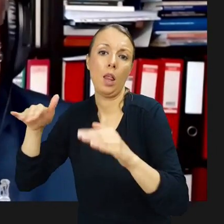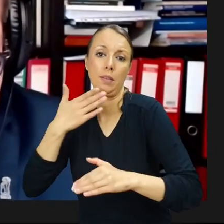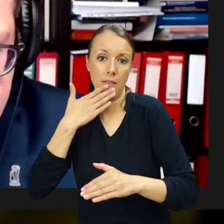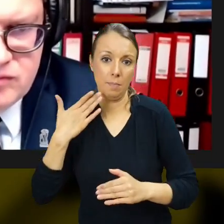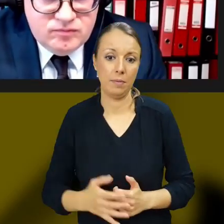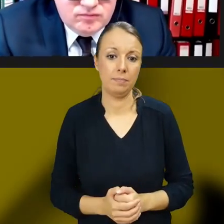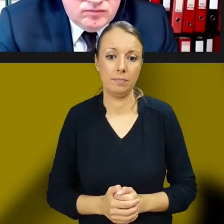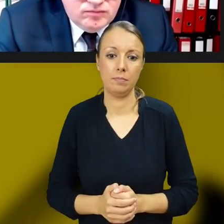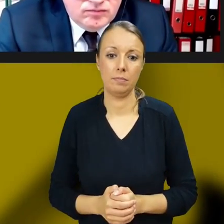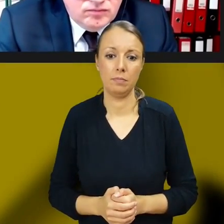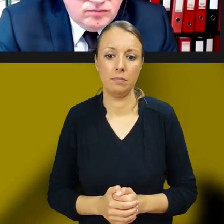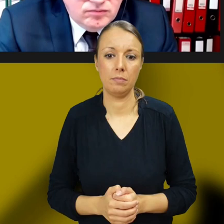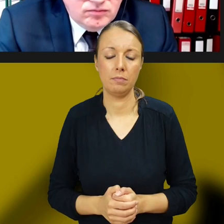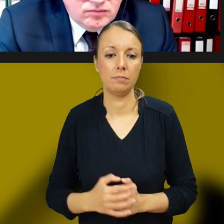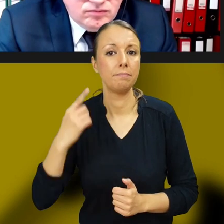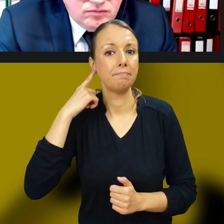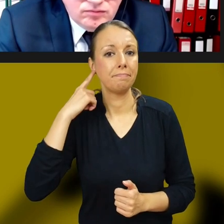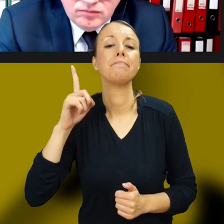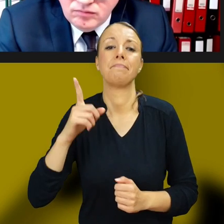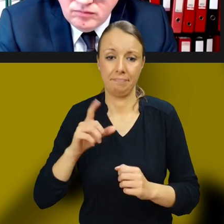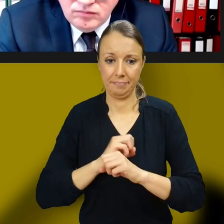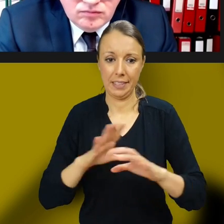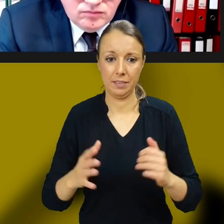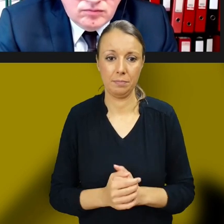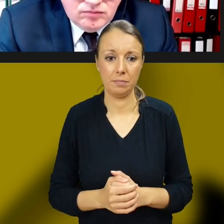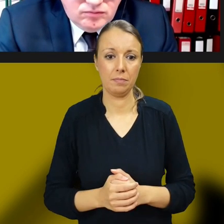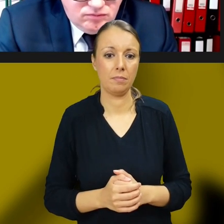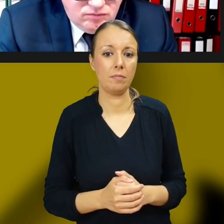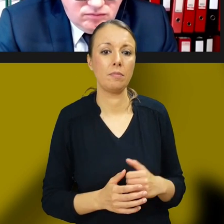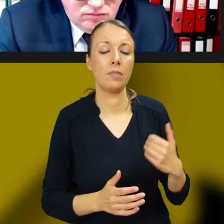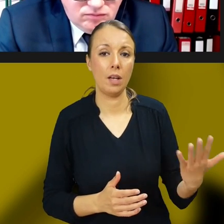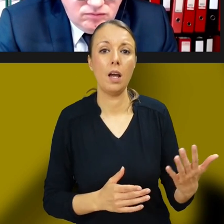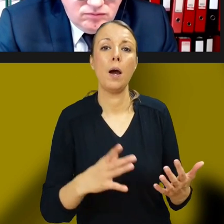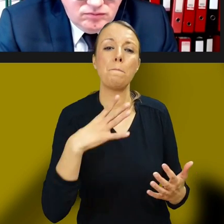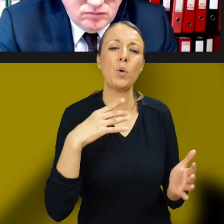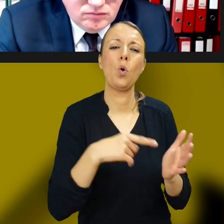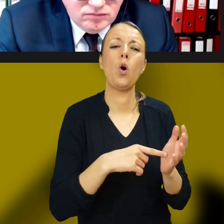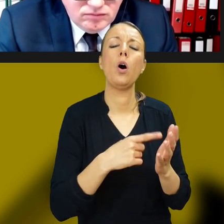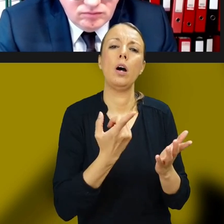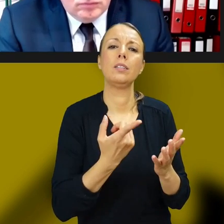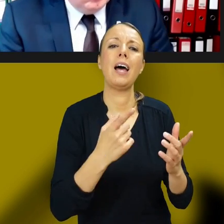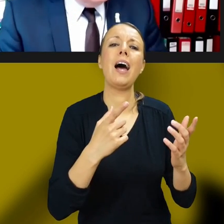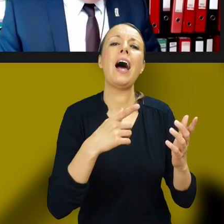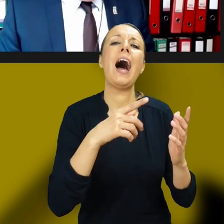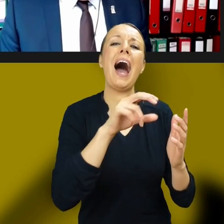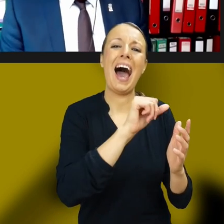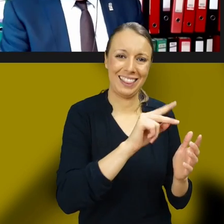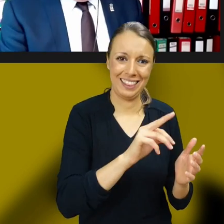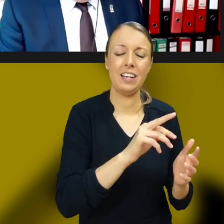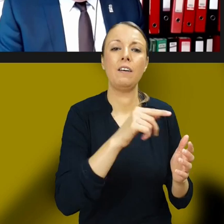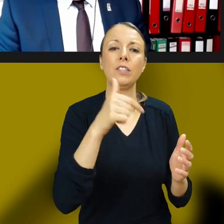Jasne. Ustawy funkcjonowały te artykuły 21 i 22 i wracając do twojej myśli,